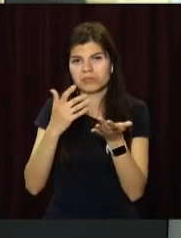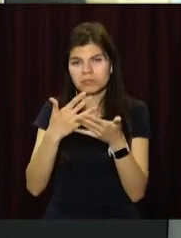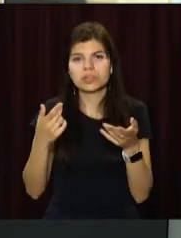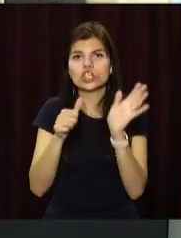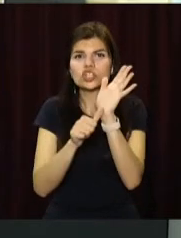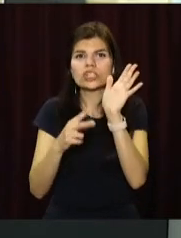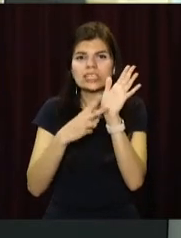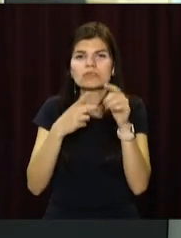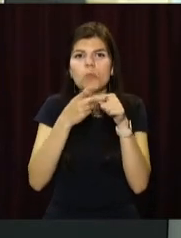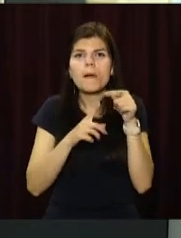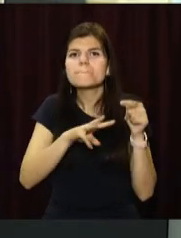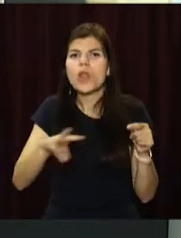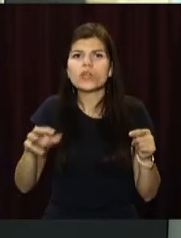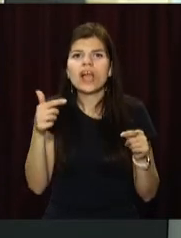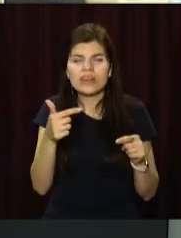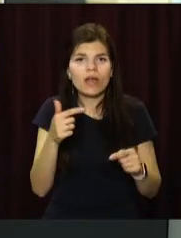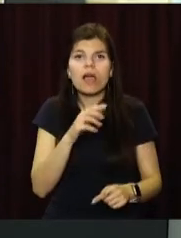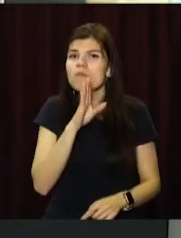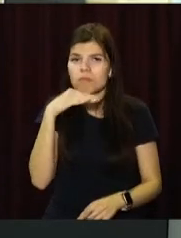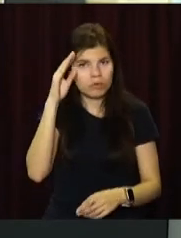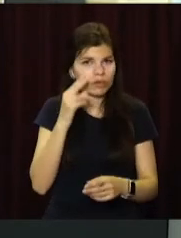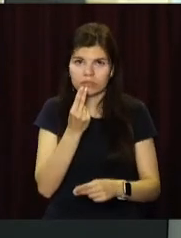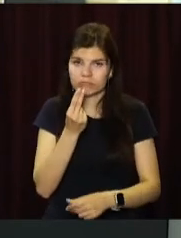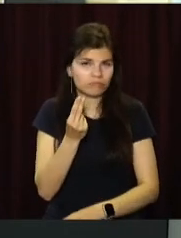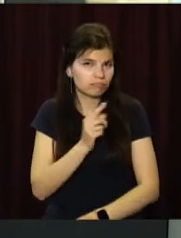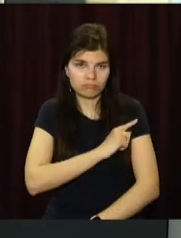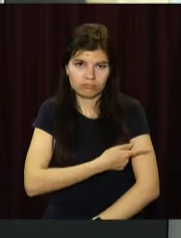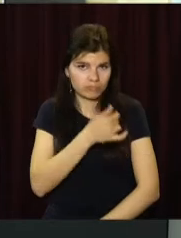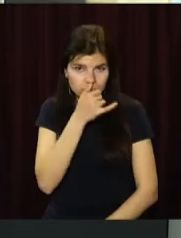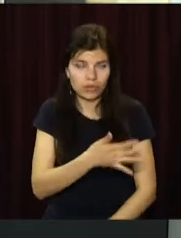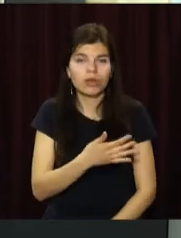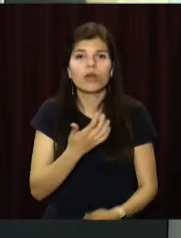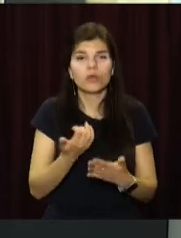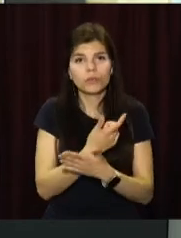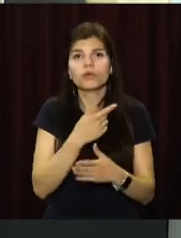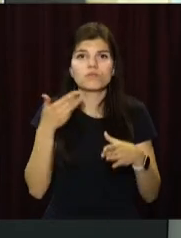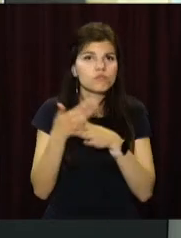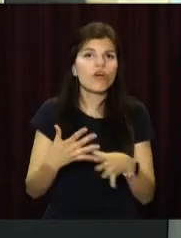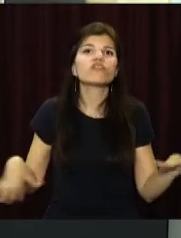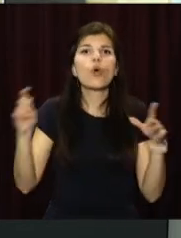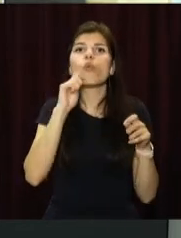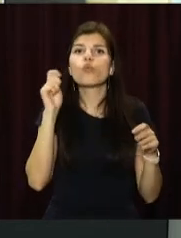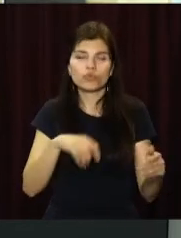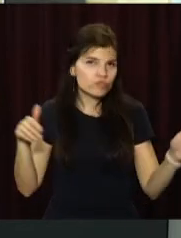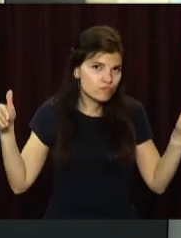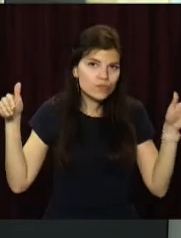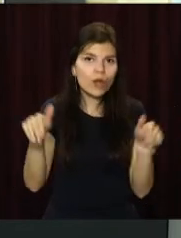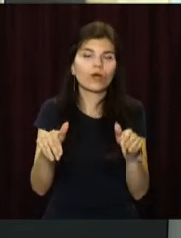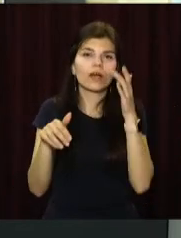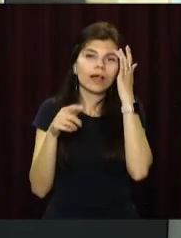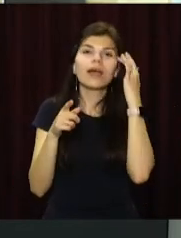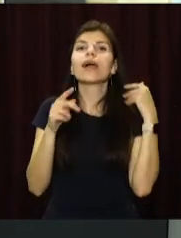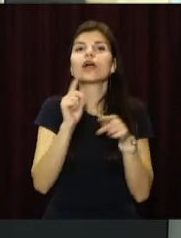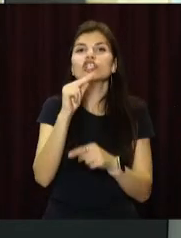67,5 мільйонів гривень батькам зібрати не сила, тож до збору коштів долучилася вся Україна. Всеукраїнський